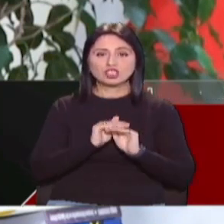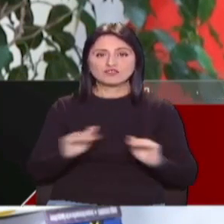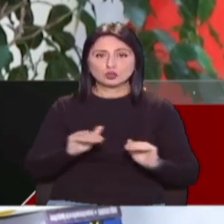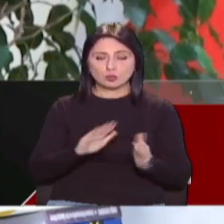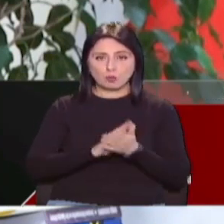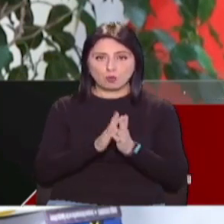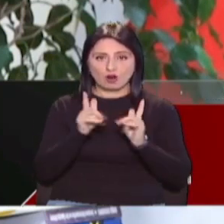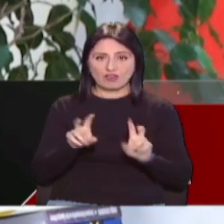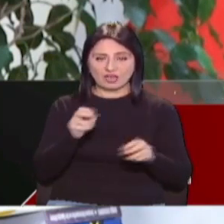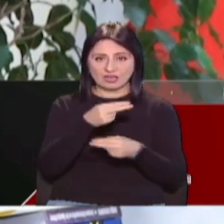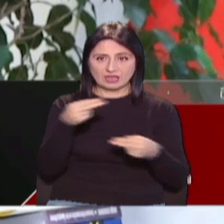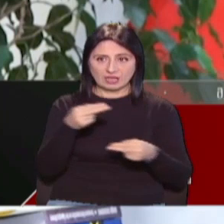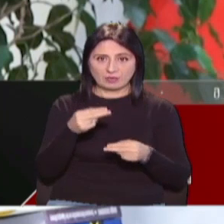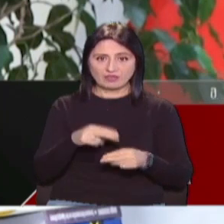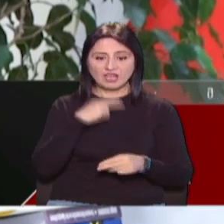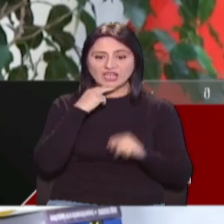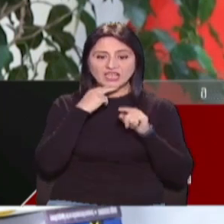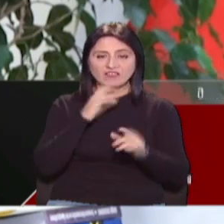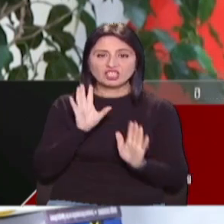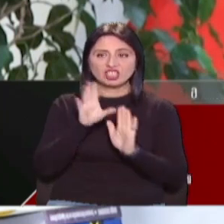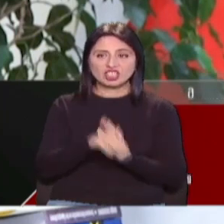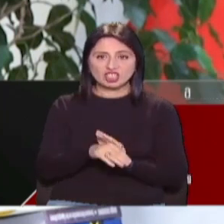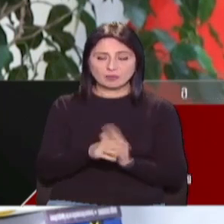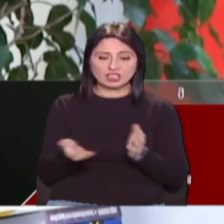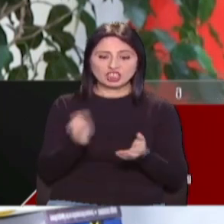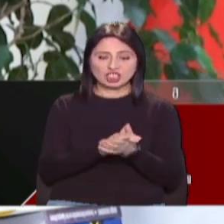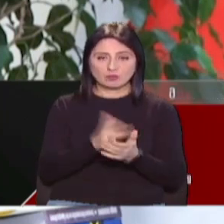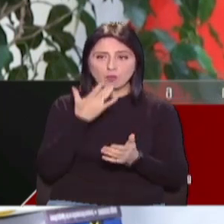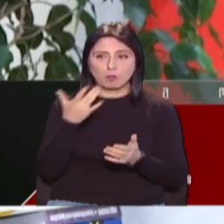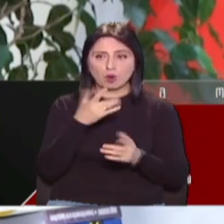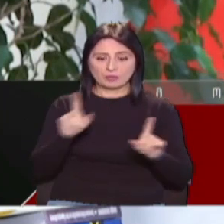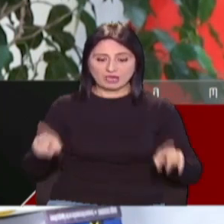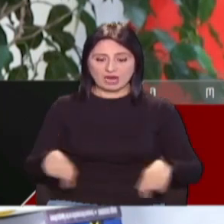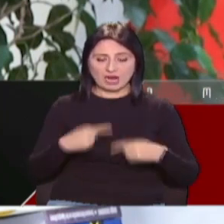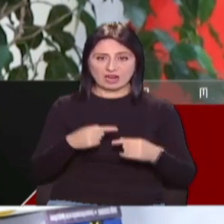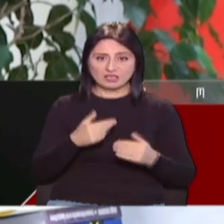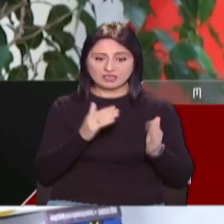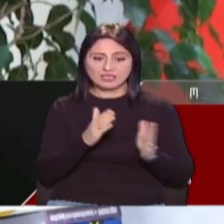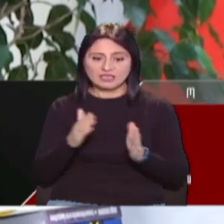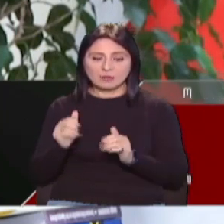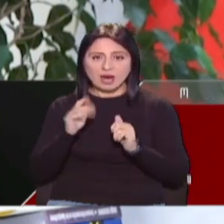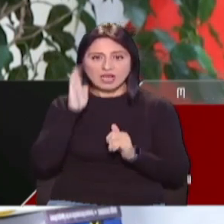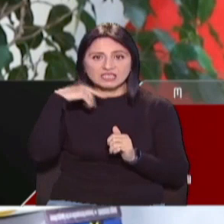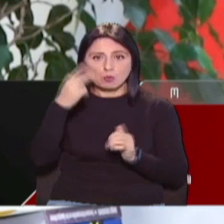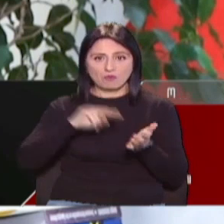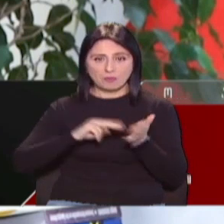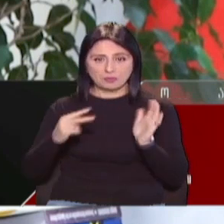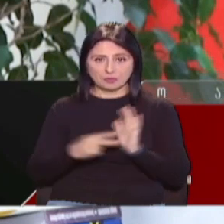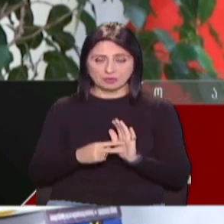მშვიდობიანი მოგვარების თემატიკას, აქცენტით ჩართულობის და შერიგების პოლიტიკის განხორციელების დინამიკაზე და სამომავლო